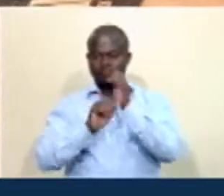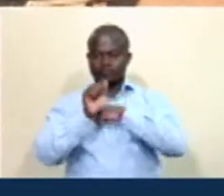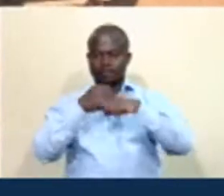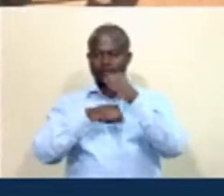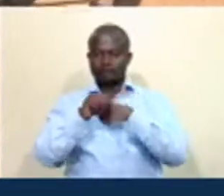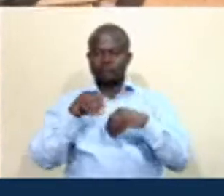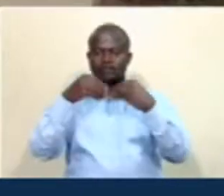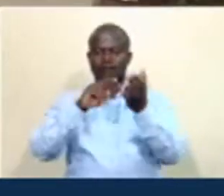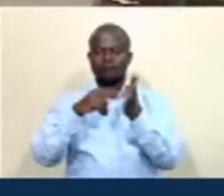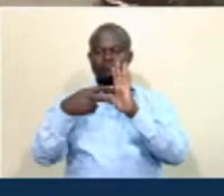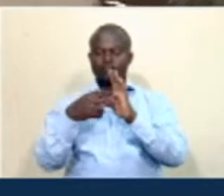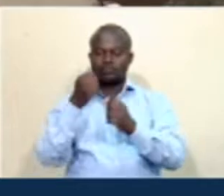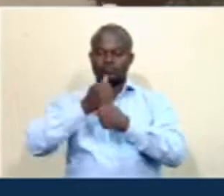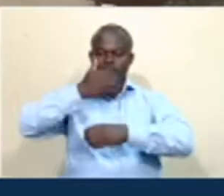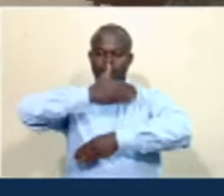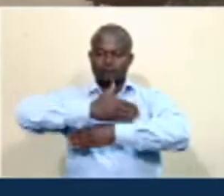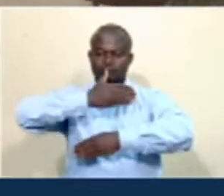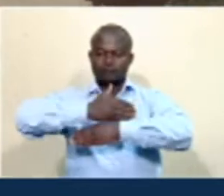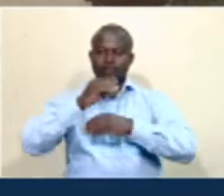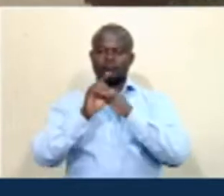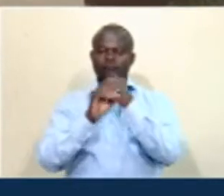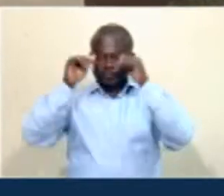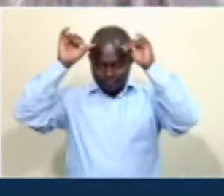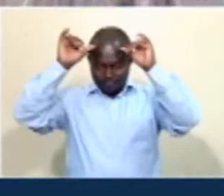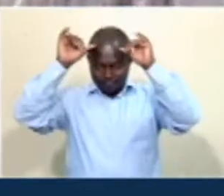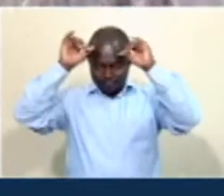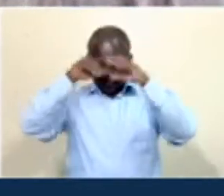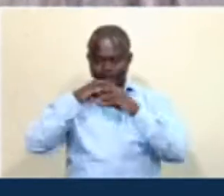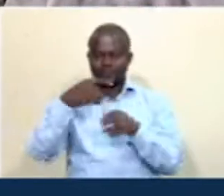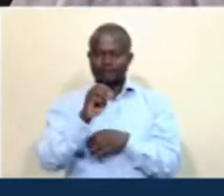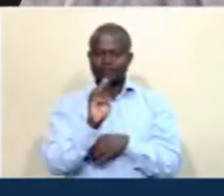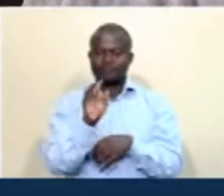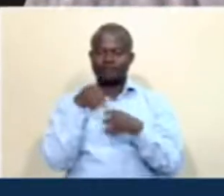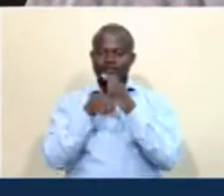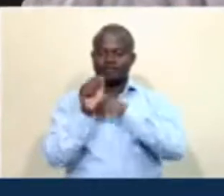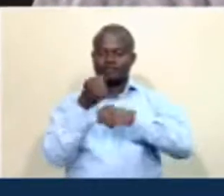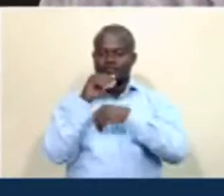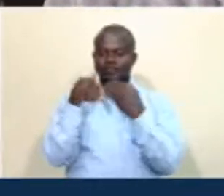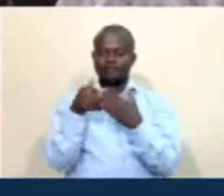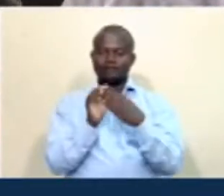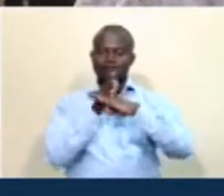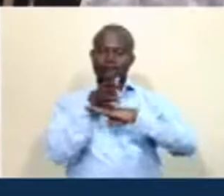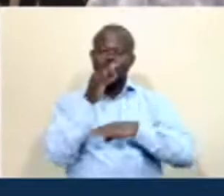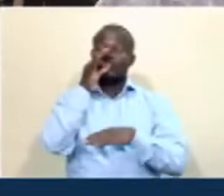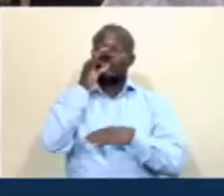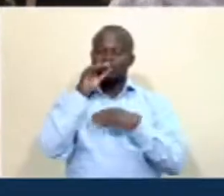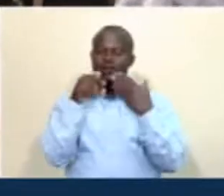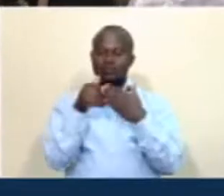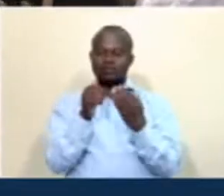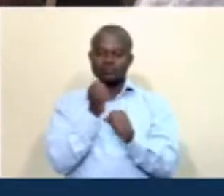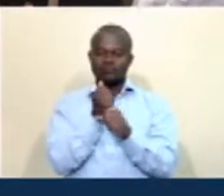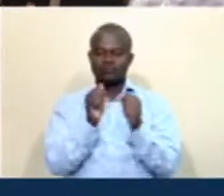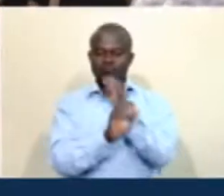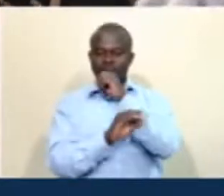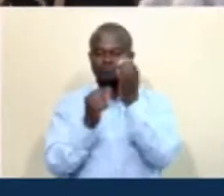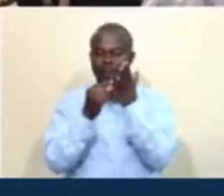ihakaza abaturage baturiye imipaka mu turere twa Nyagatare, Gicumbi na Burera. By'umwihariko abahoze mu bikorwa byo kwambutsa ibiyobyabwenge n'amagendu babikura mu gihugu